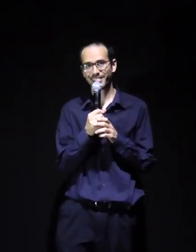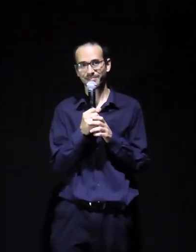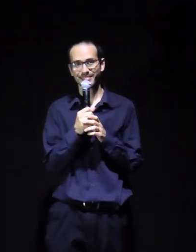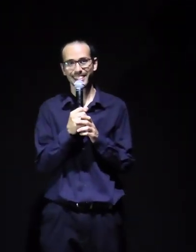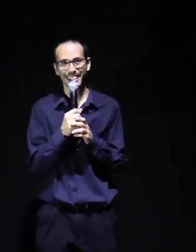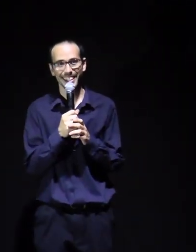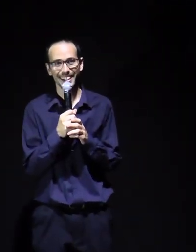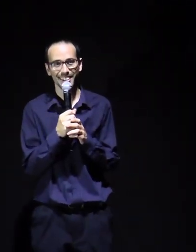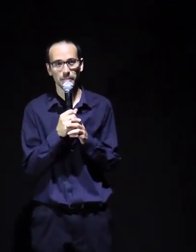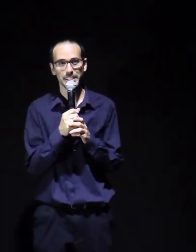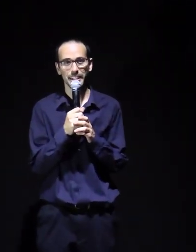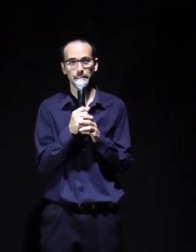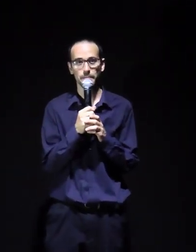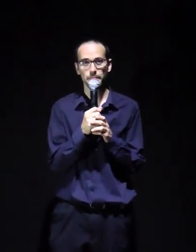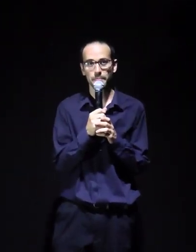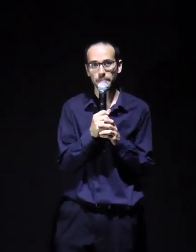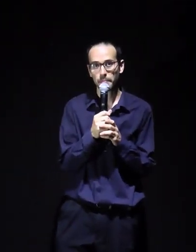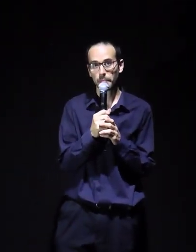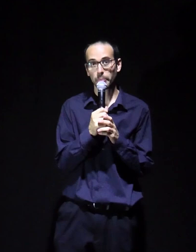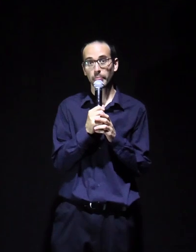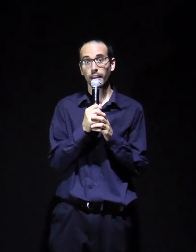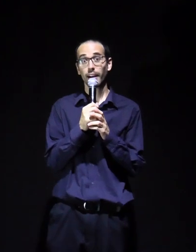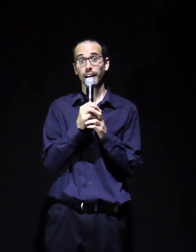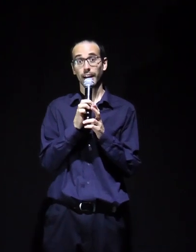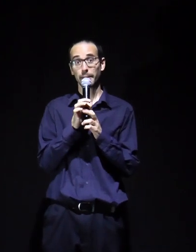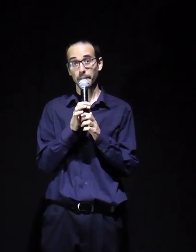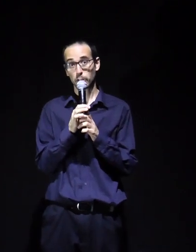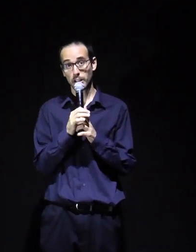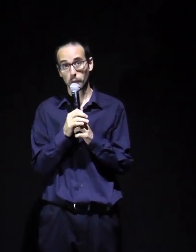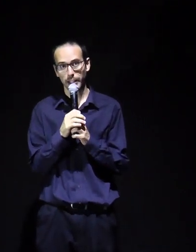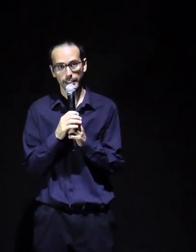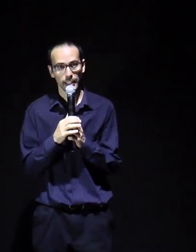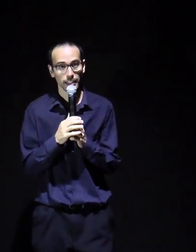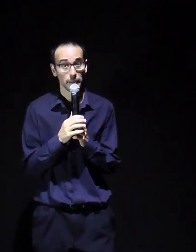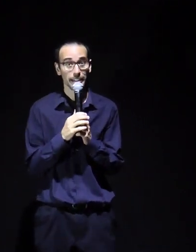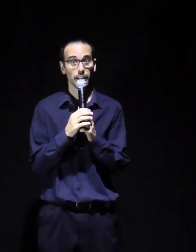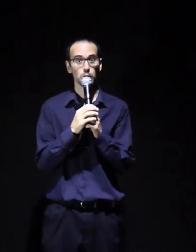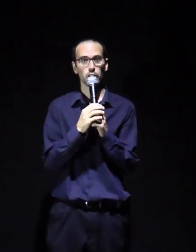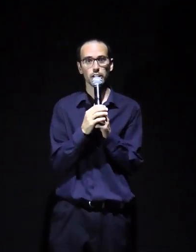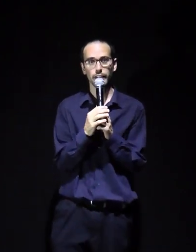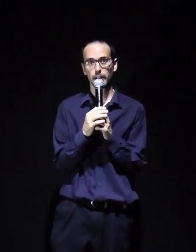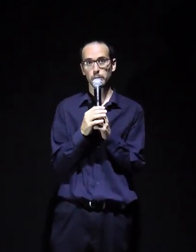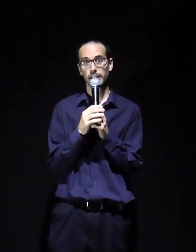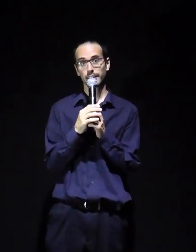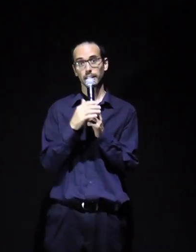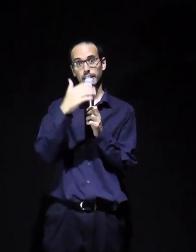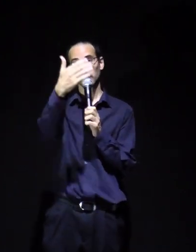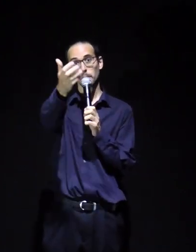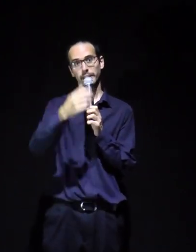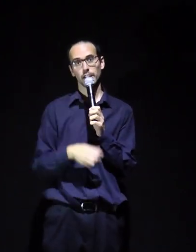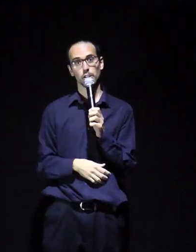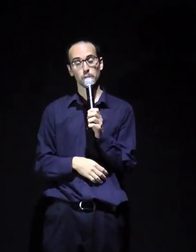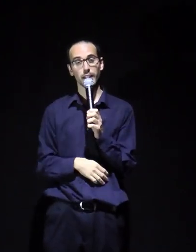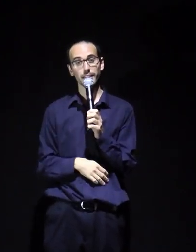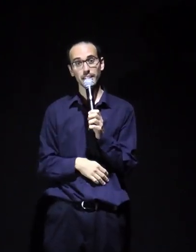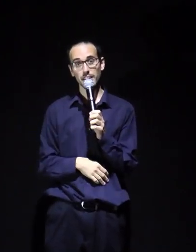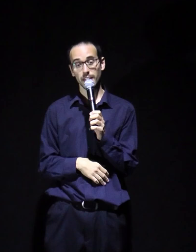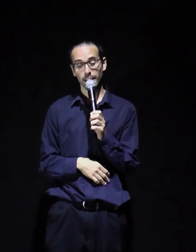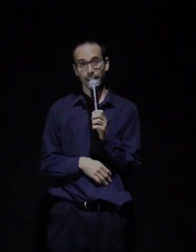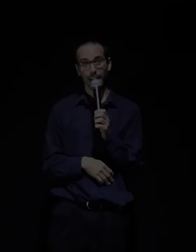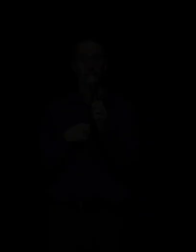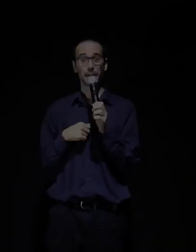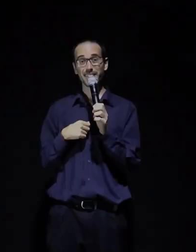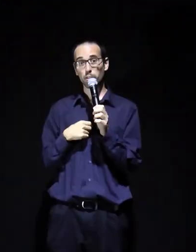Bon dia, què tal, com estem? Veiem que us aneu connectant, que bé, quina il·lusió que ens fa poder estar aquí compartint això amb